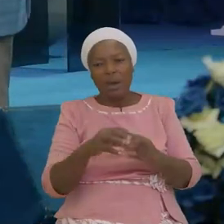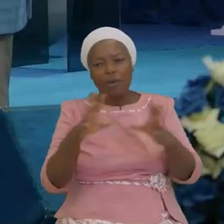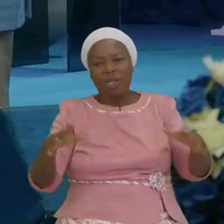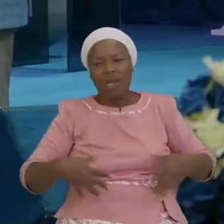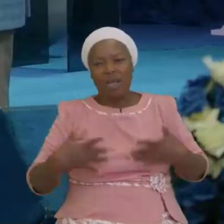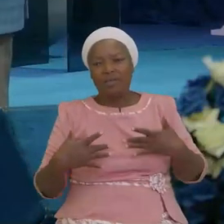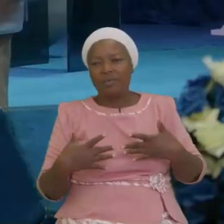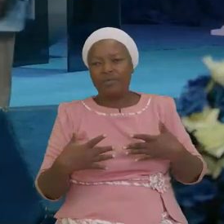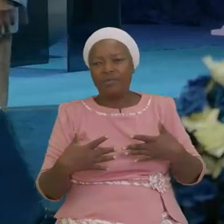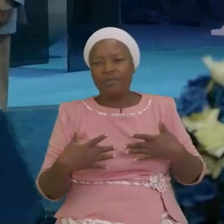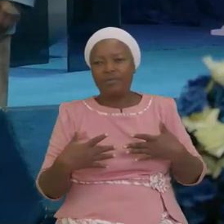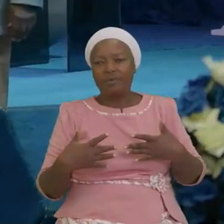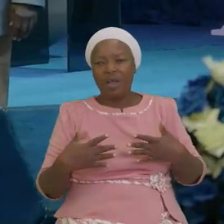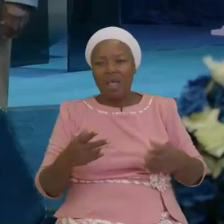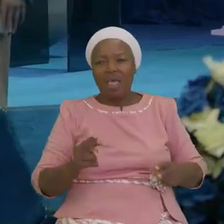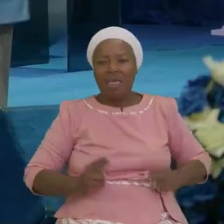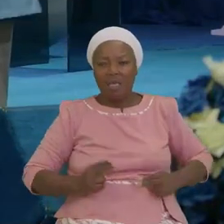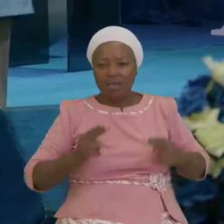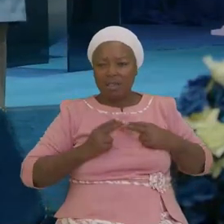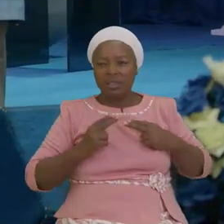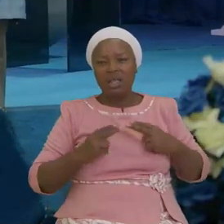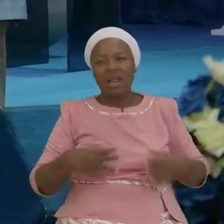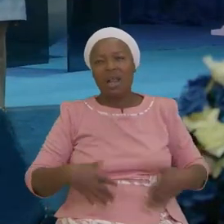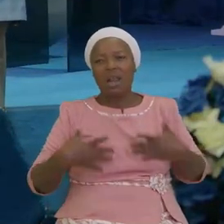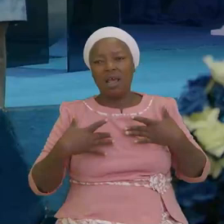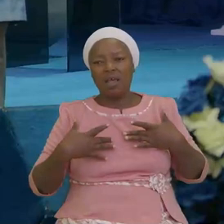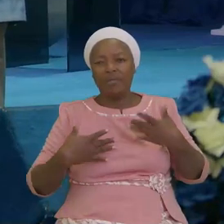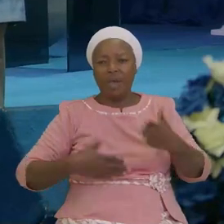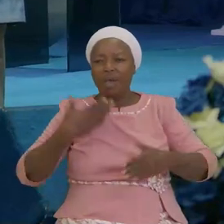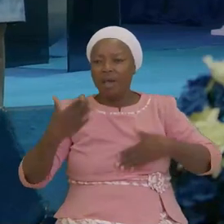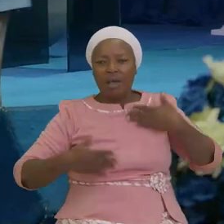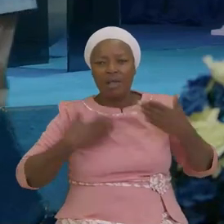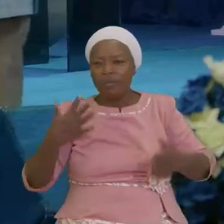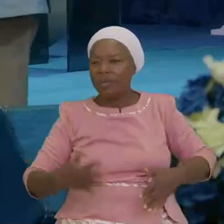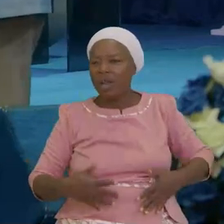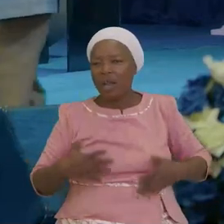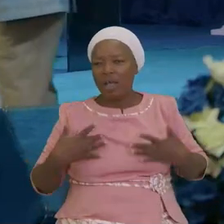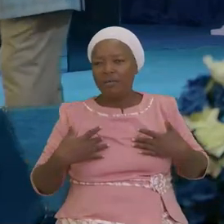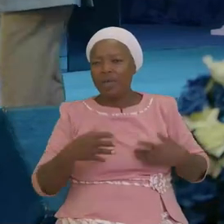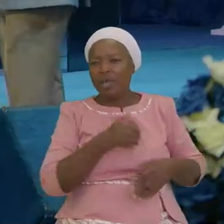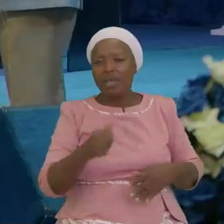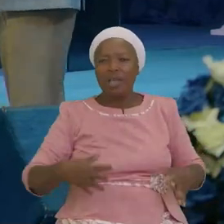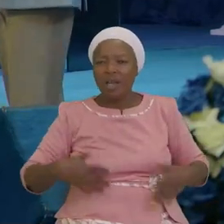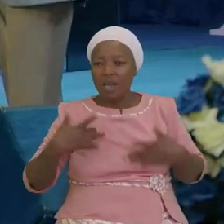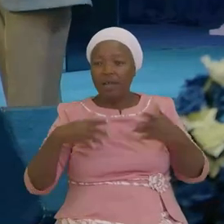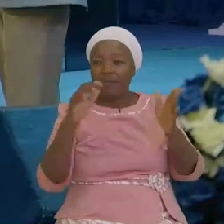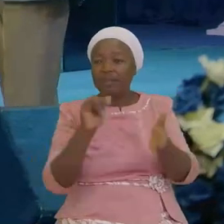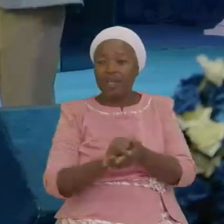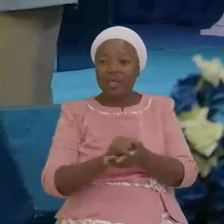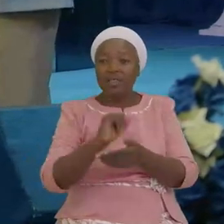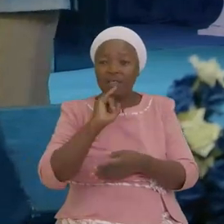Il savait que vous aurez besoin de la vie abondante. La vie de santé, la